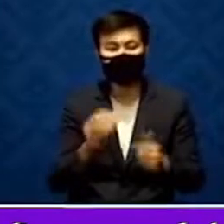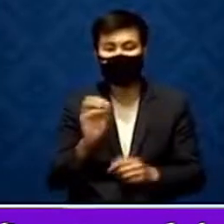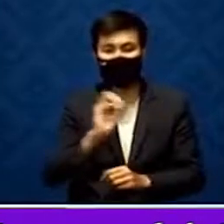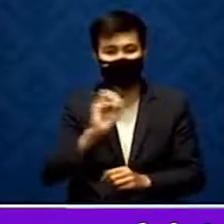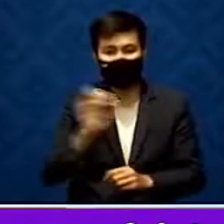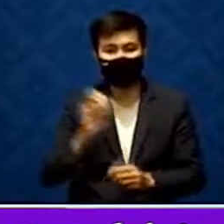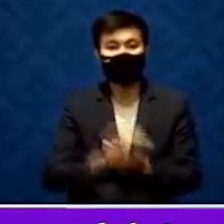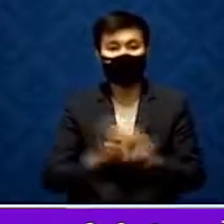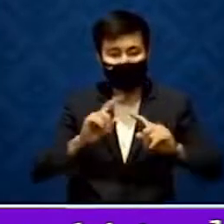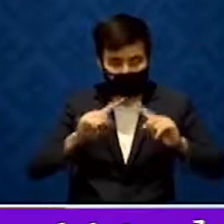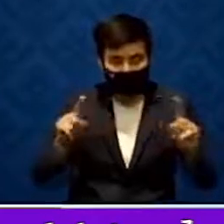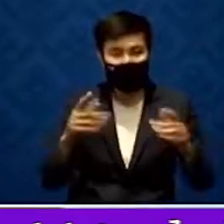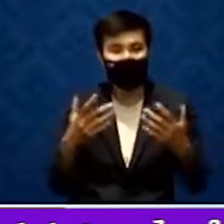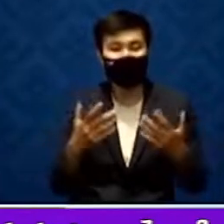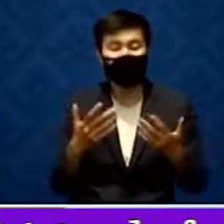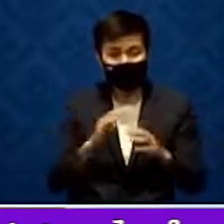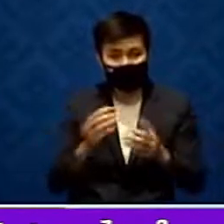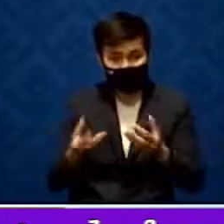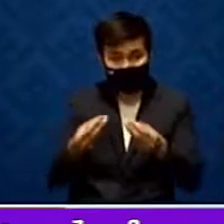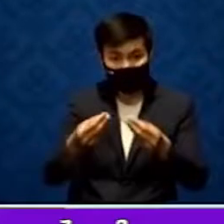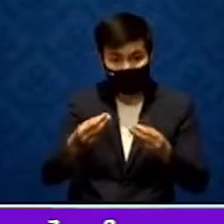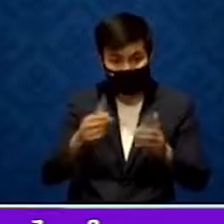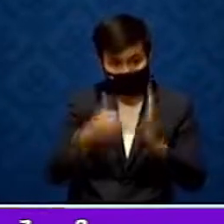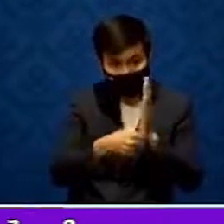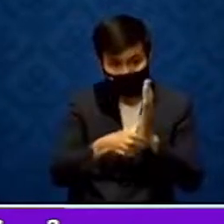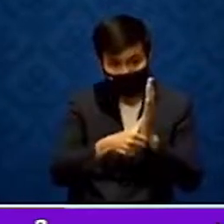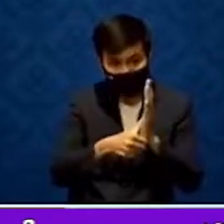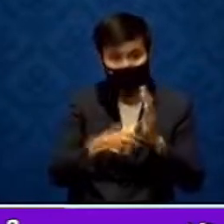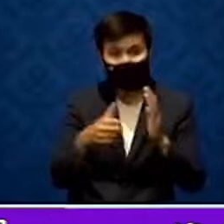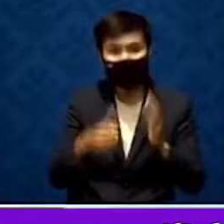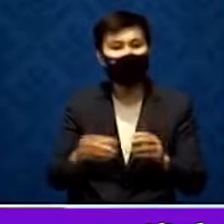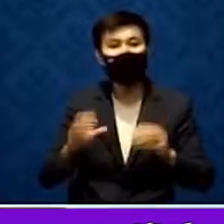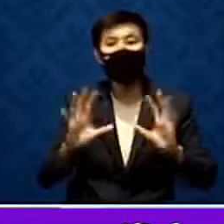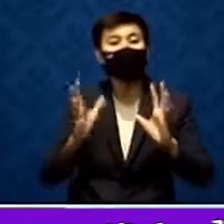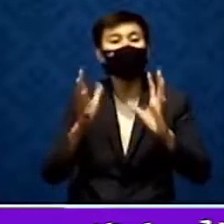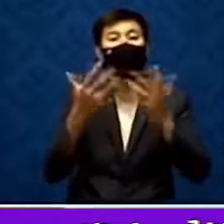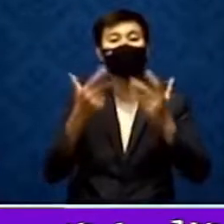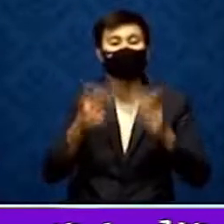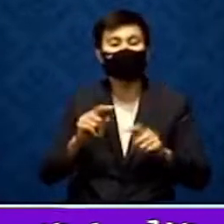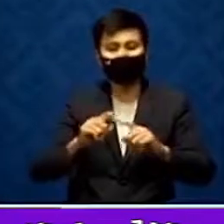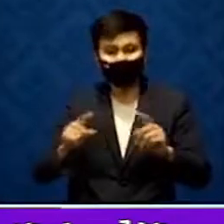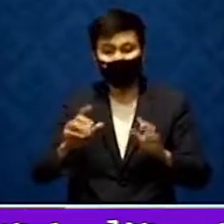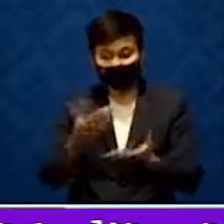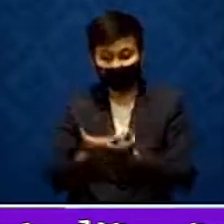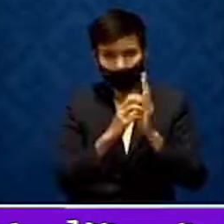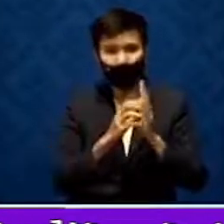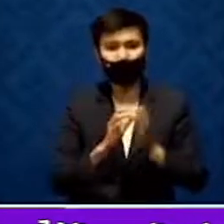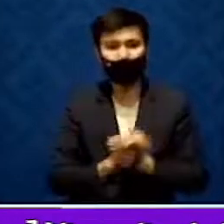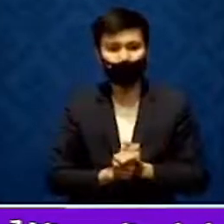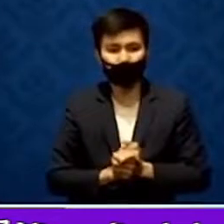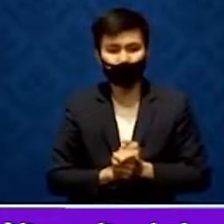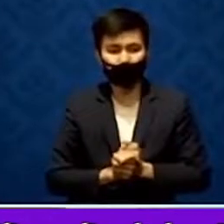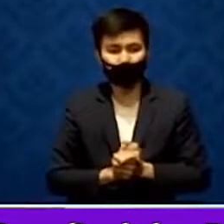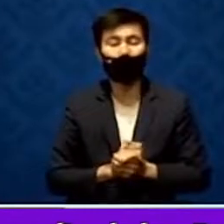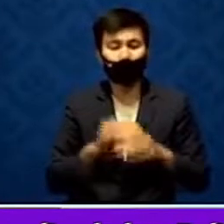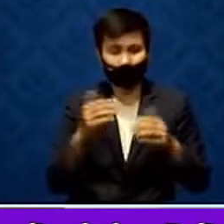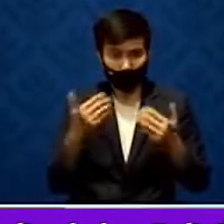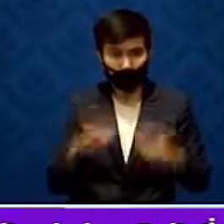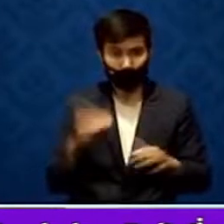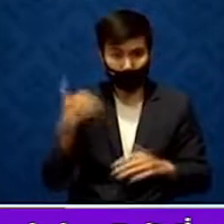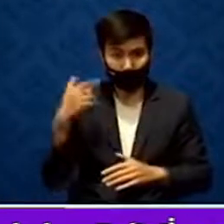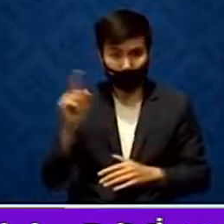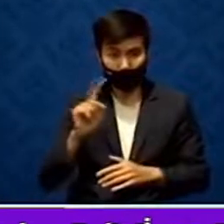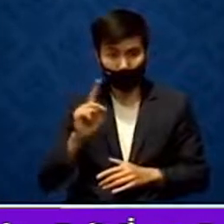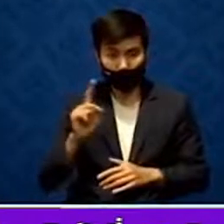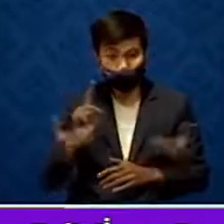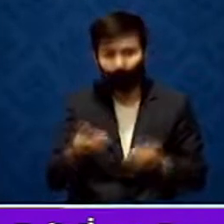หนี้ไม่หมดแต่คืนหนี้หมดเมื่อไหร่ก็คืนโฉนดให้เหมือนที่ผมเดินทางไปคืนโฉนดให้ทั่วประเทศนอกจากนั้นก็ให้